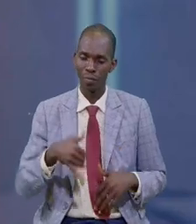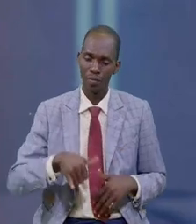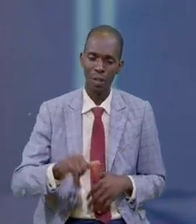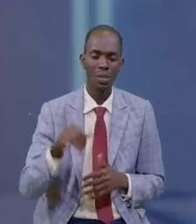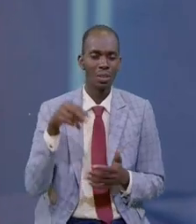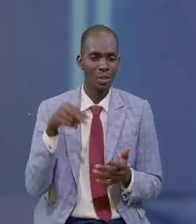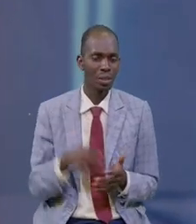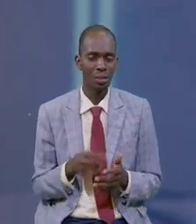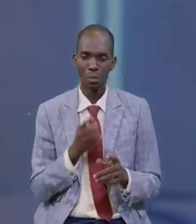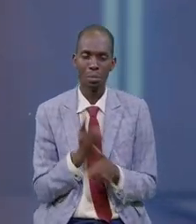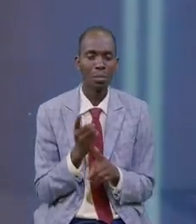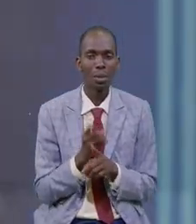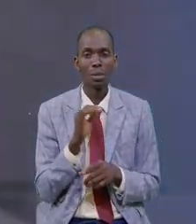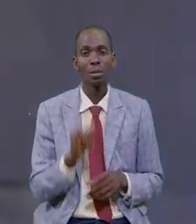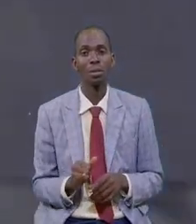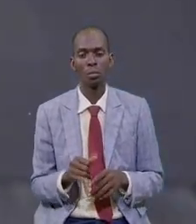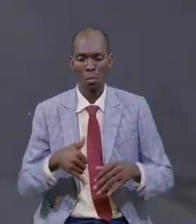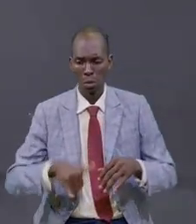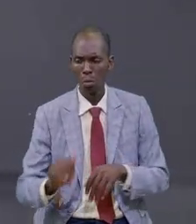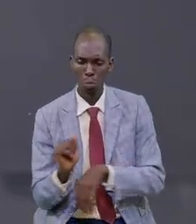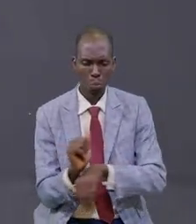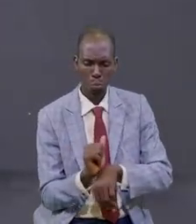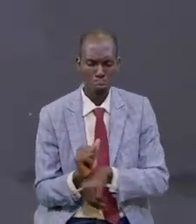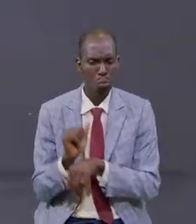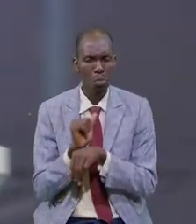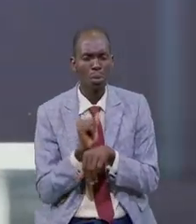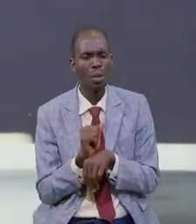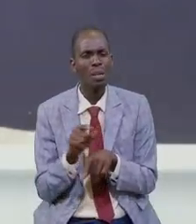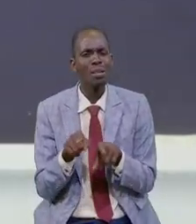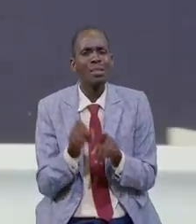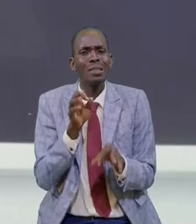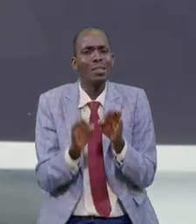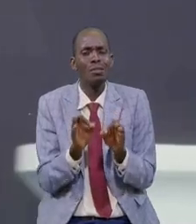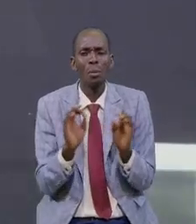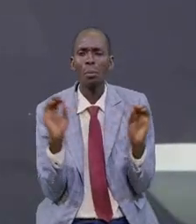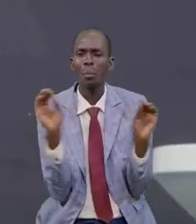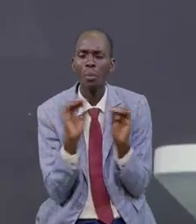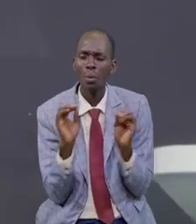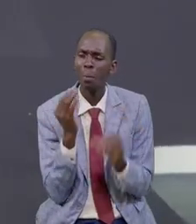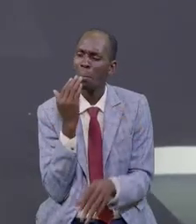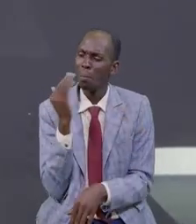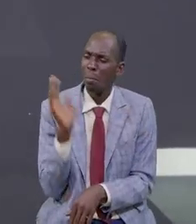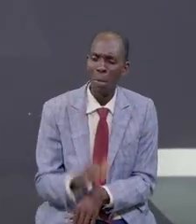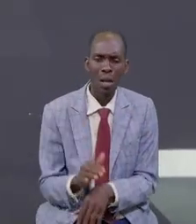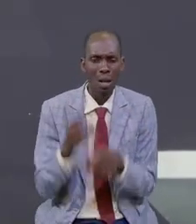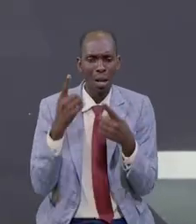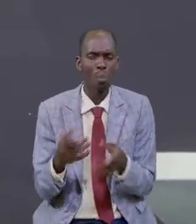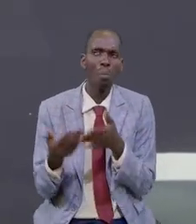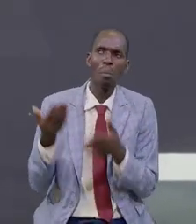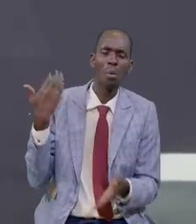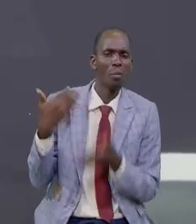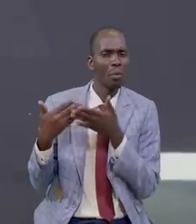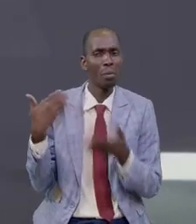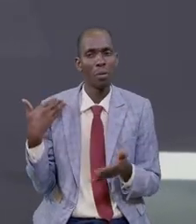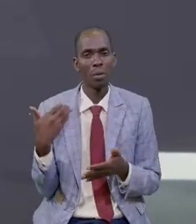ferme toujours faisant ces devoir comme si de rien le négatif ne lui était arrivé vous